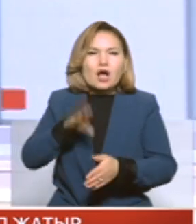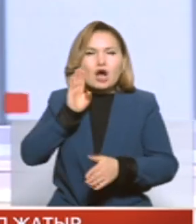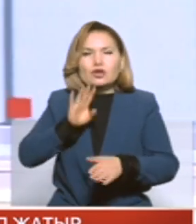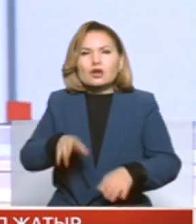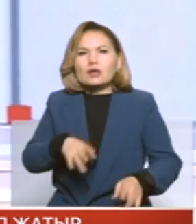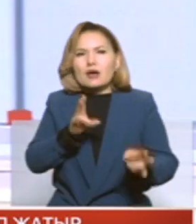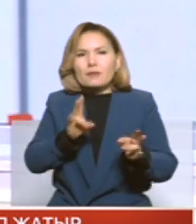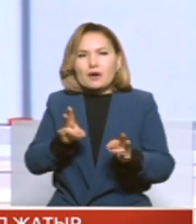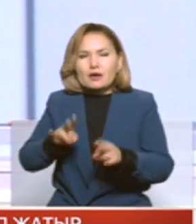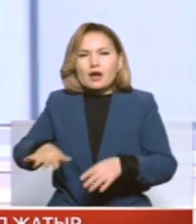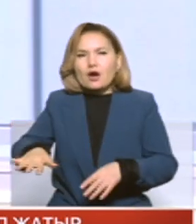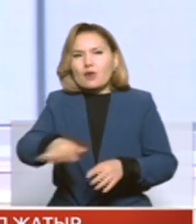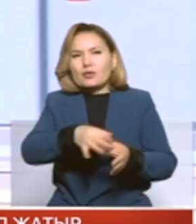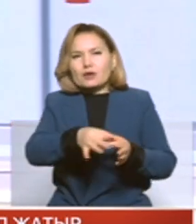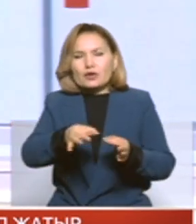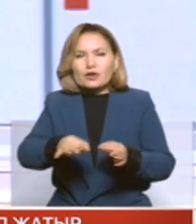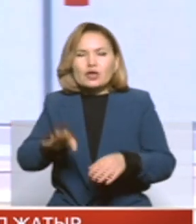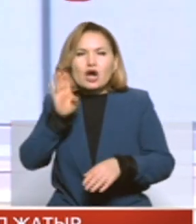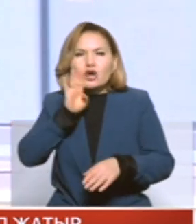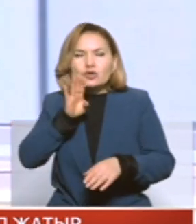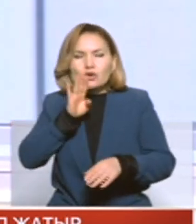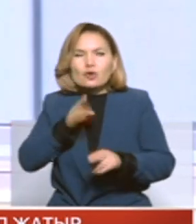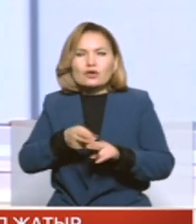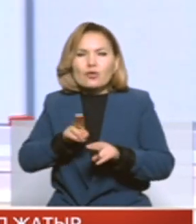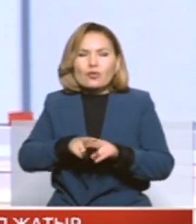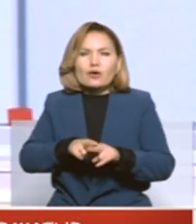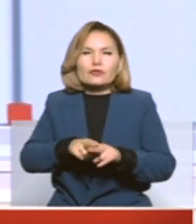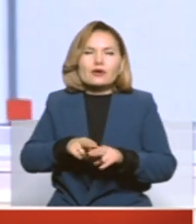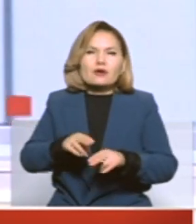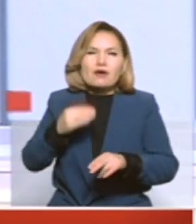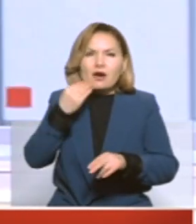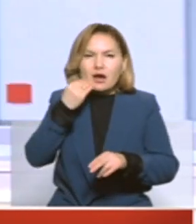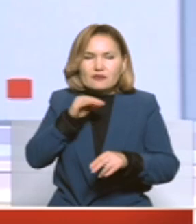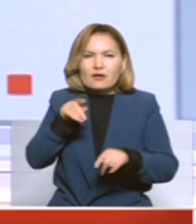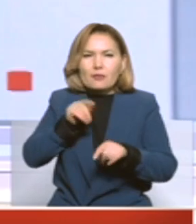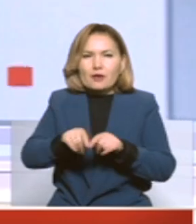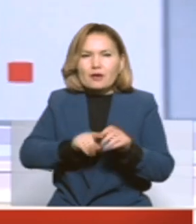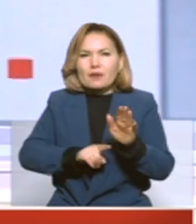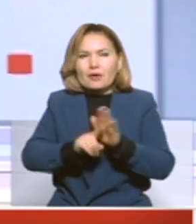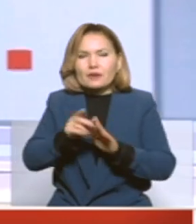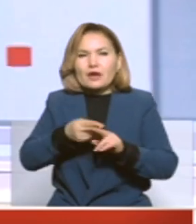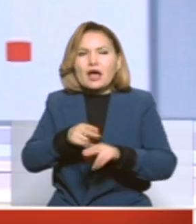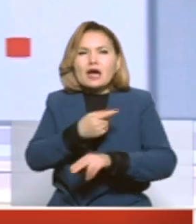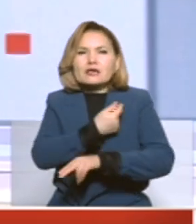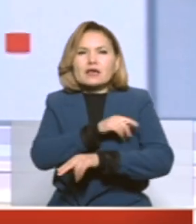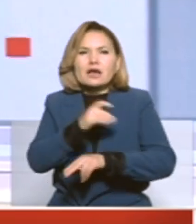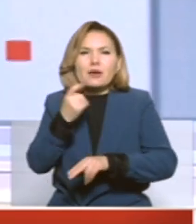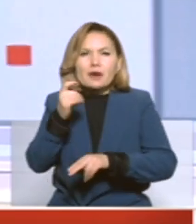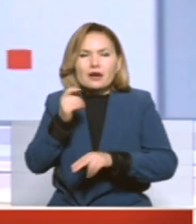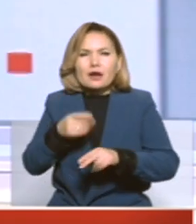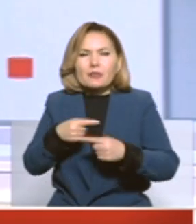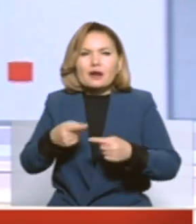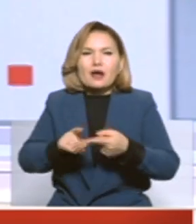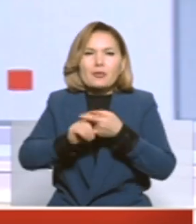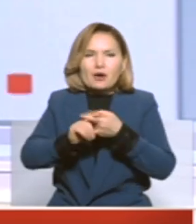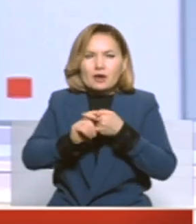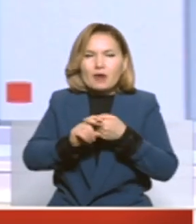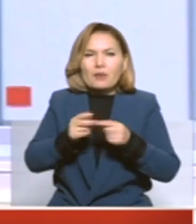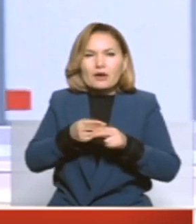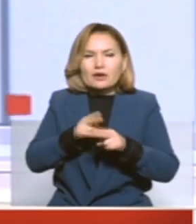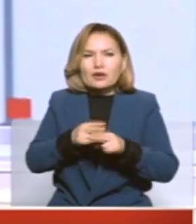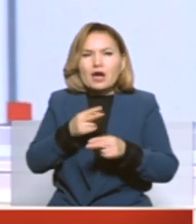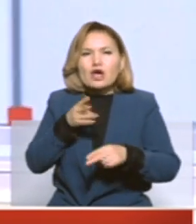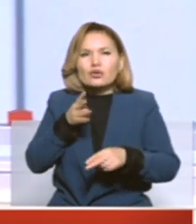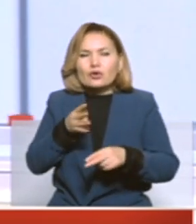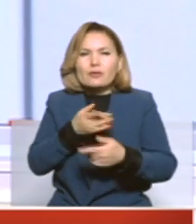Су тасқыны болған өңірлерде ауыз су сапасына тұрақты мониторинг жүргізілуде. Санитарлық, химиялық және микробиологиялық көрсеткіштерге